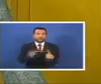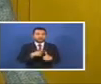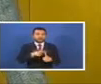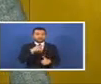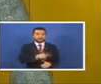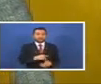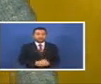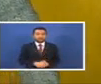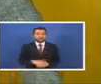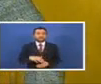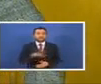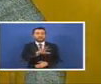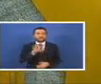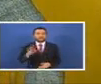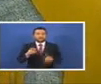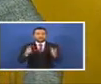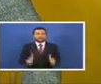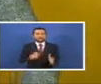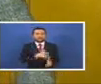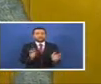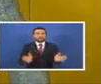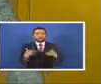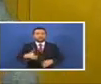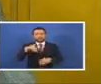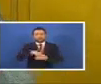Öncelikle seçmen kütükleri meselesinde